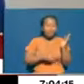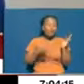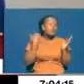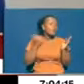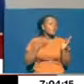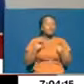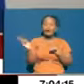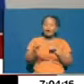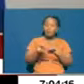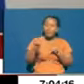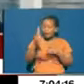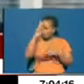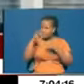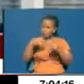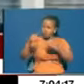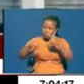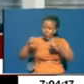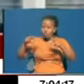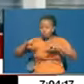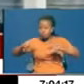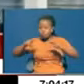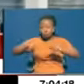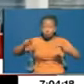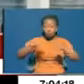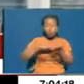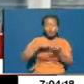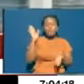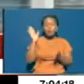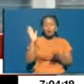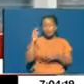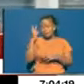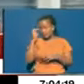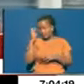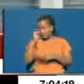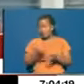wanawasaka washukiwa zaidi. Ofisi ya DCI ndio ina